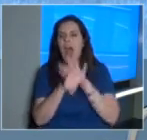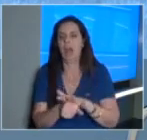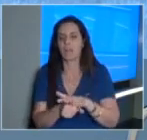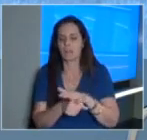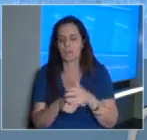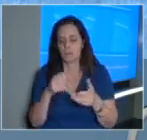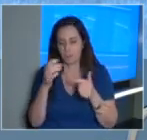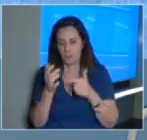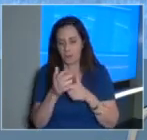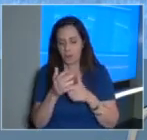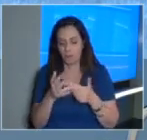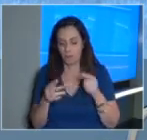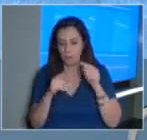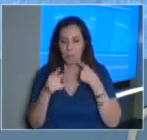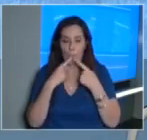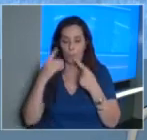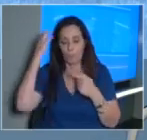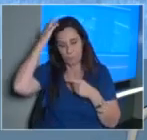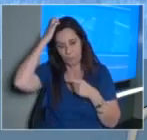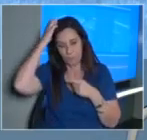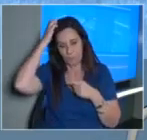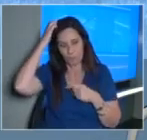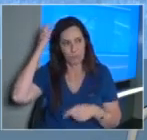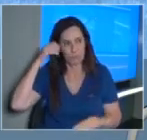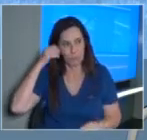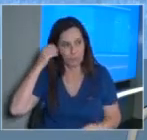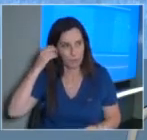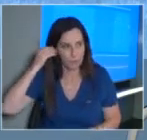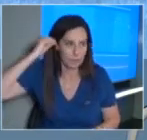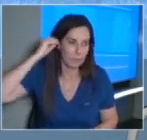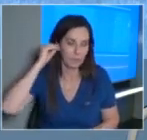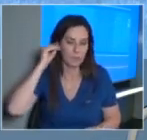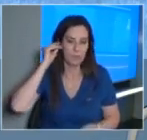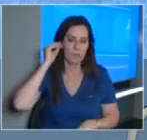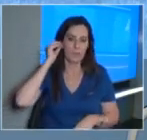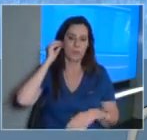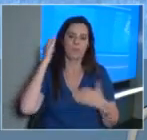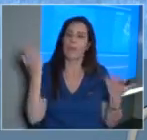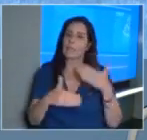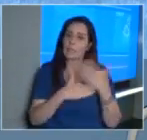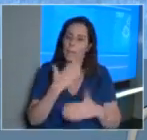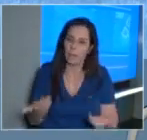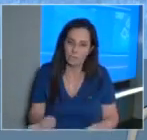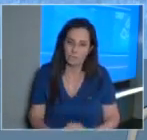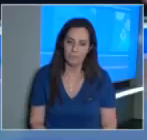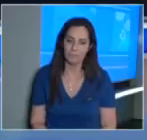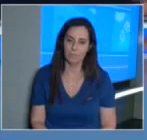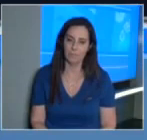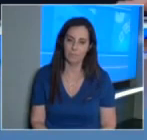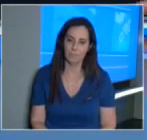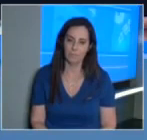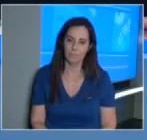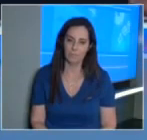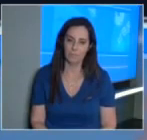על הצדדים כדי שיתקרבו למסע ומתן. אני אפנה לכם את השאלה הזהה שנתתי לכולם, איך זה ייגמר? טוב,